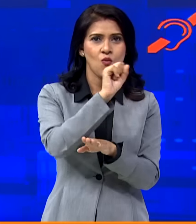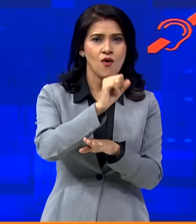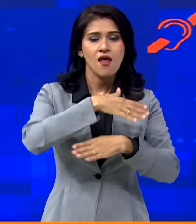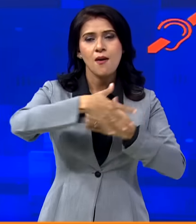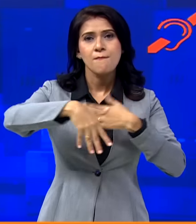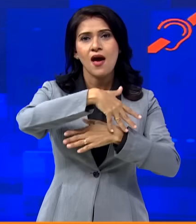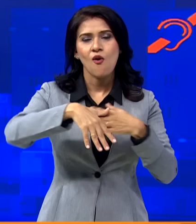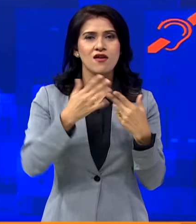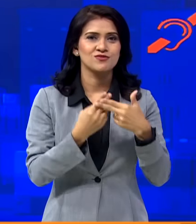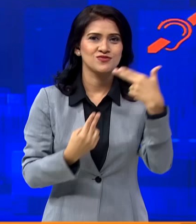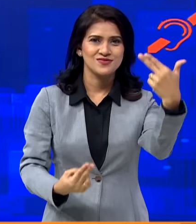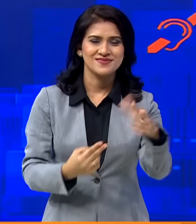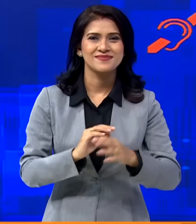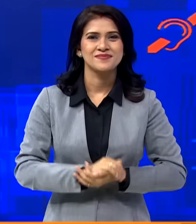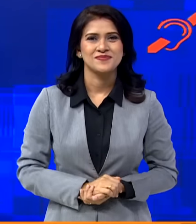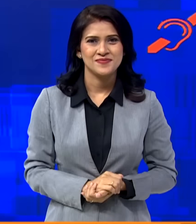बैकग्राउंड